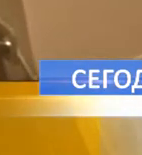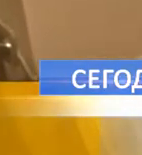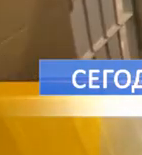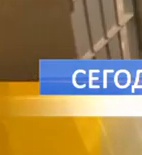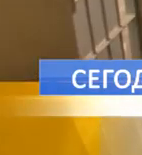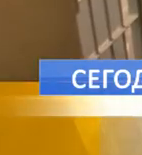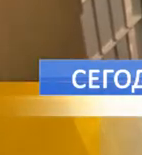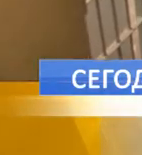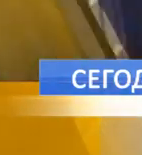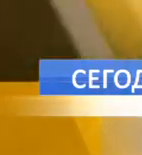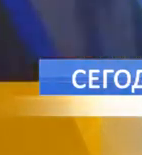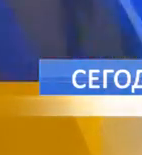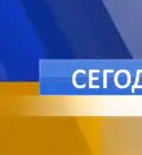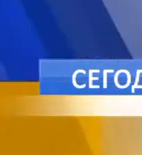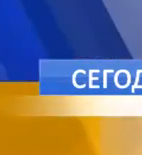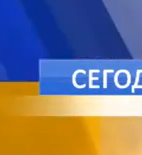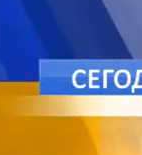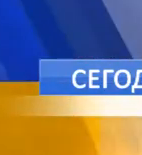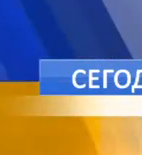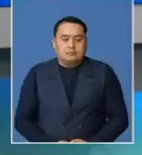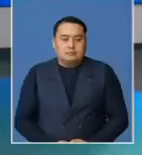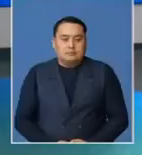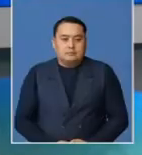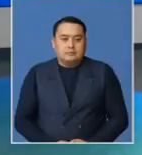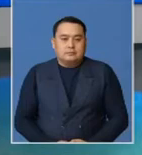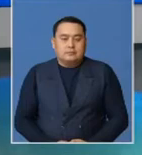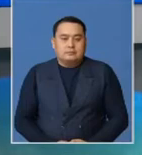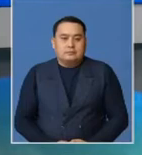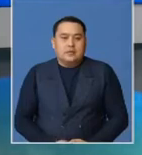их причастность и к другим преступлениям.